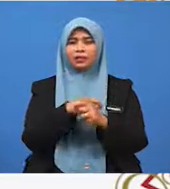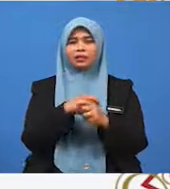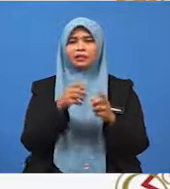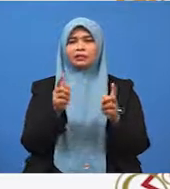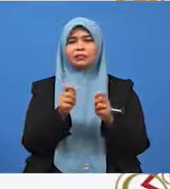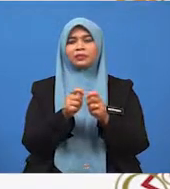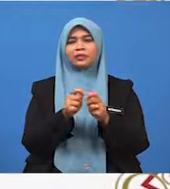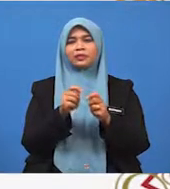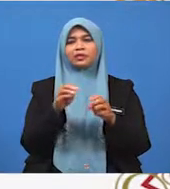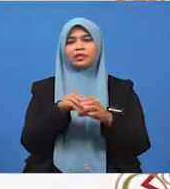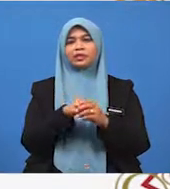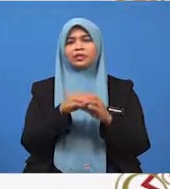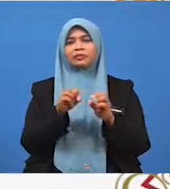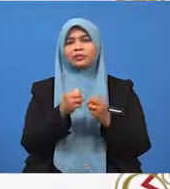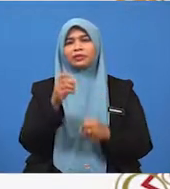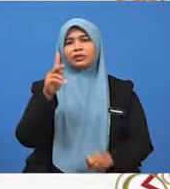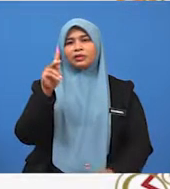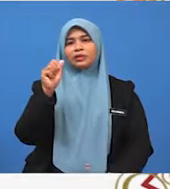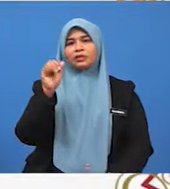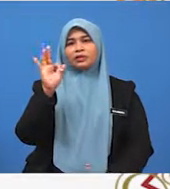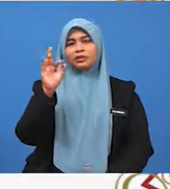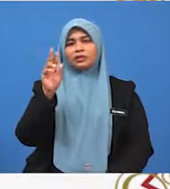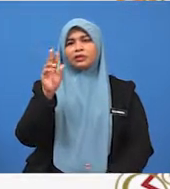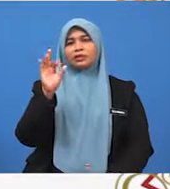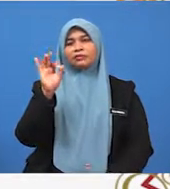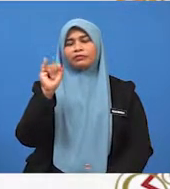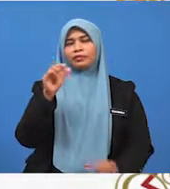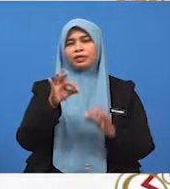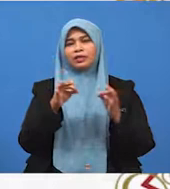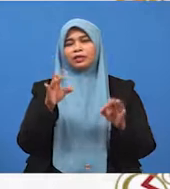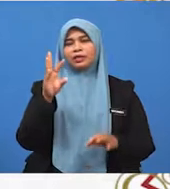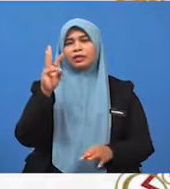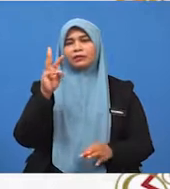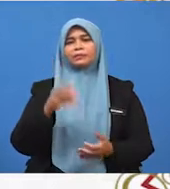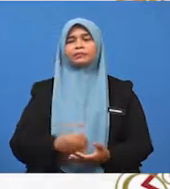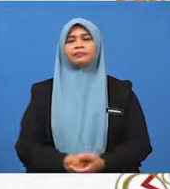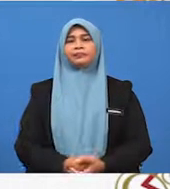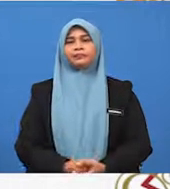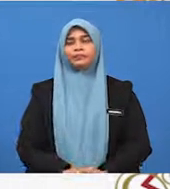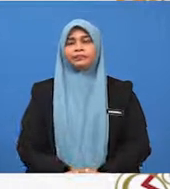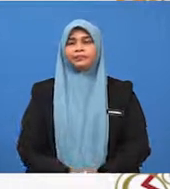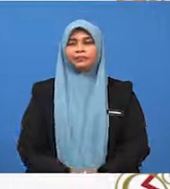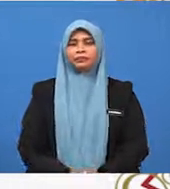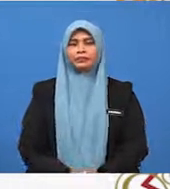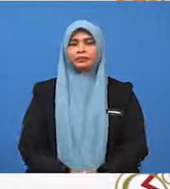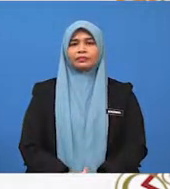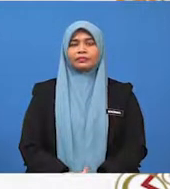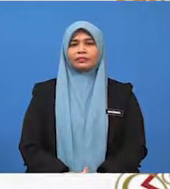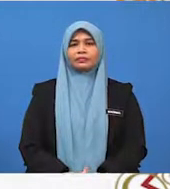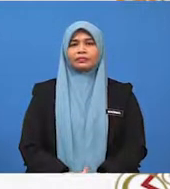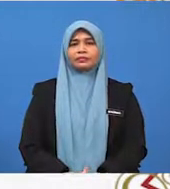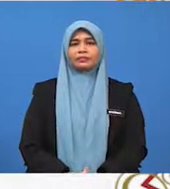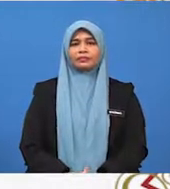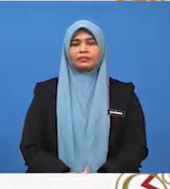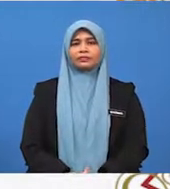Fala'allaka bakhi'un nafsaka 'ala asarihim in lam yu'minu bihadzal hadisi